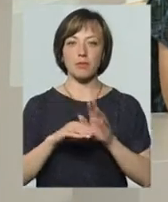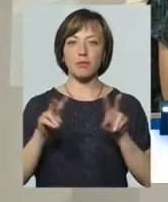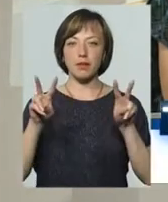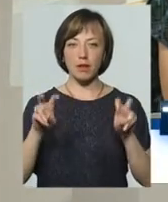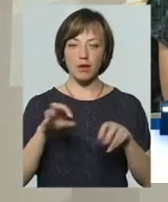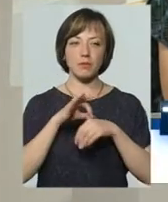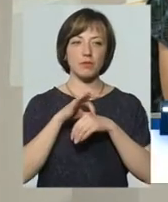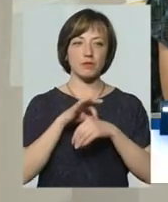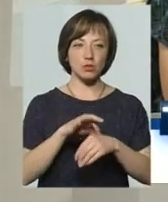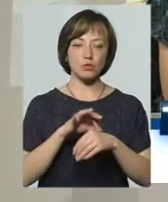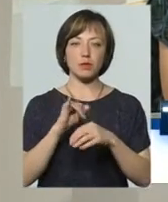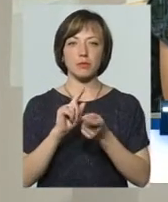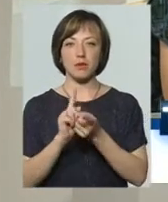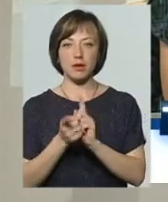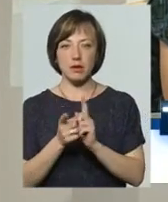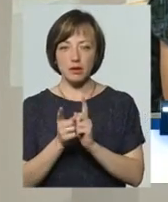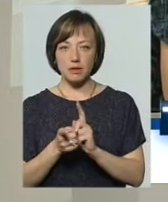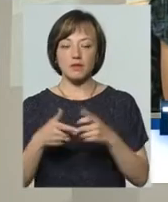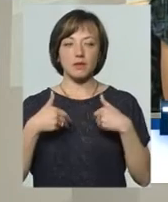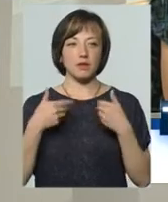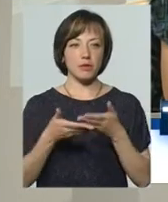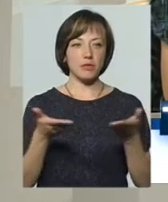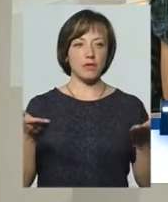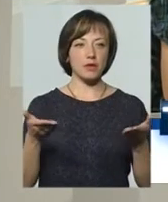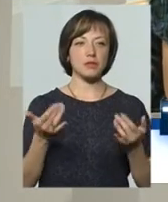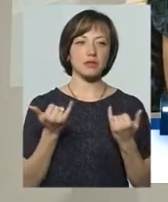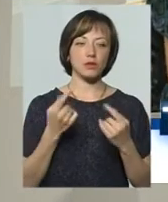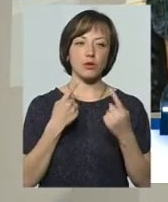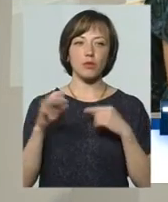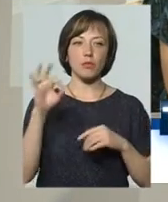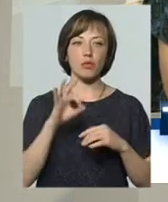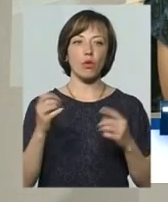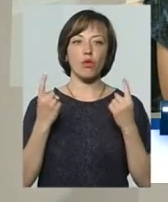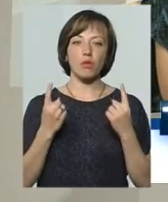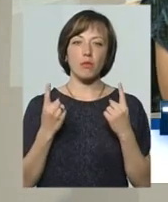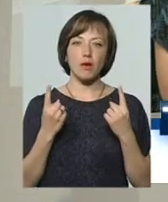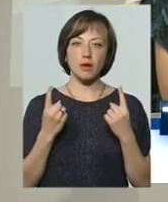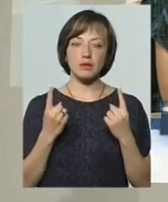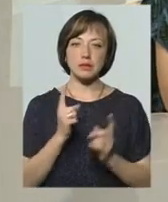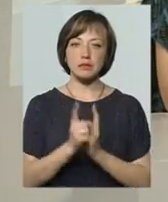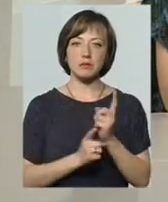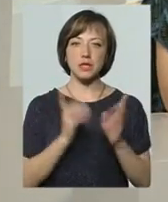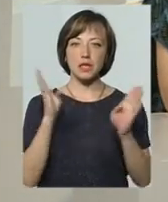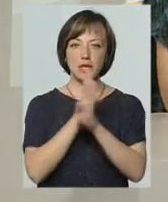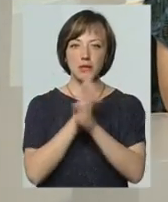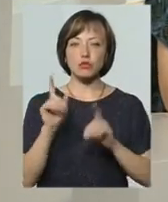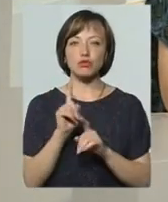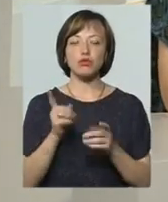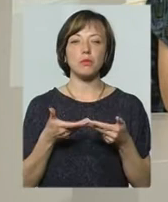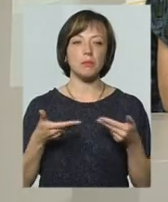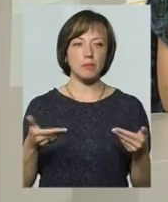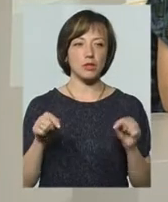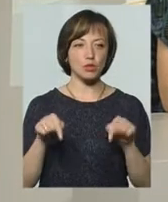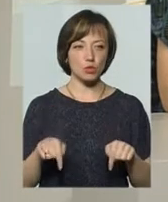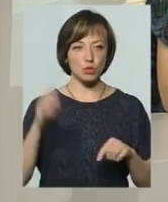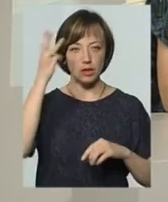Анна Бендюк, переклад на жестову мову Ольги Рибак. І нині ми говоримо про глобальні зміни клімату і що ми тут,